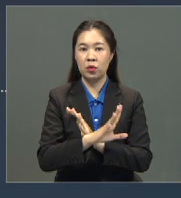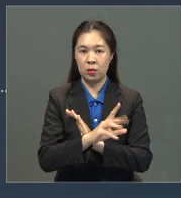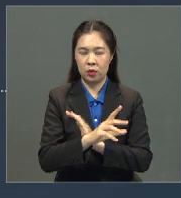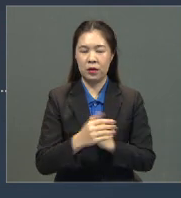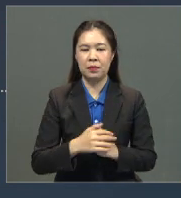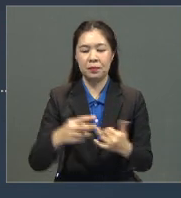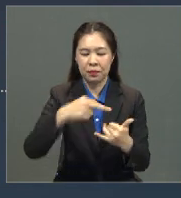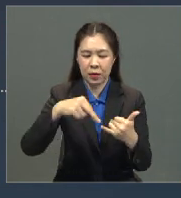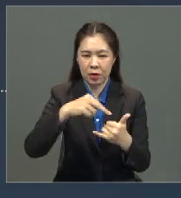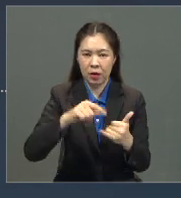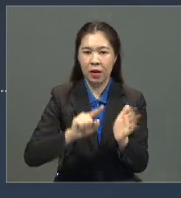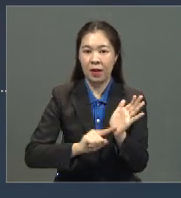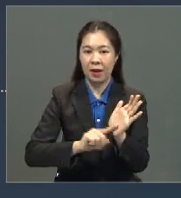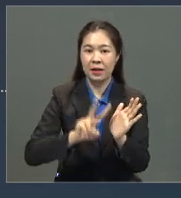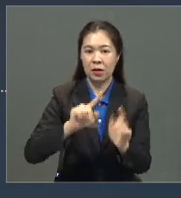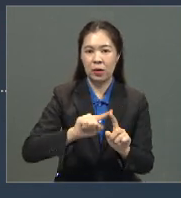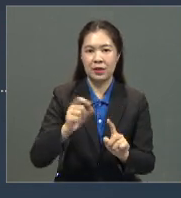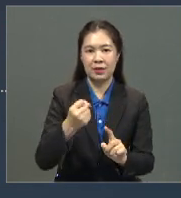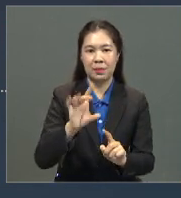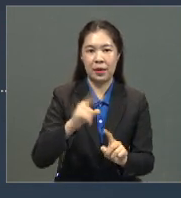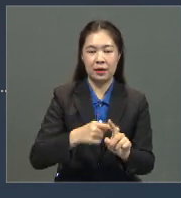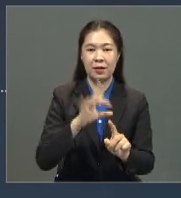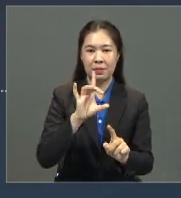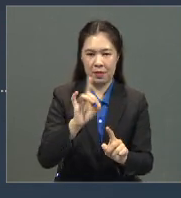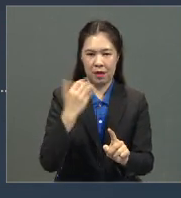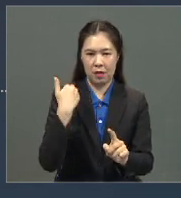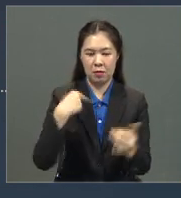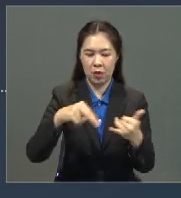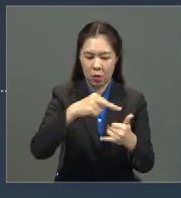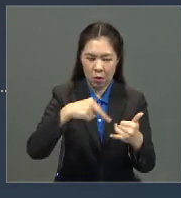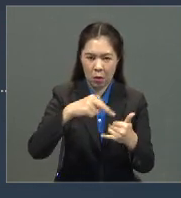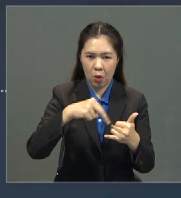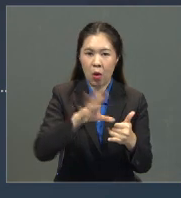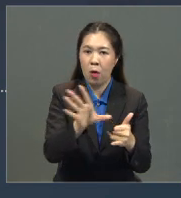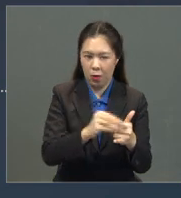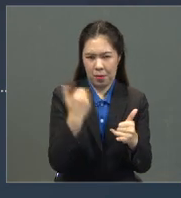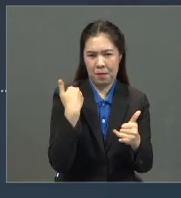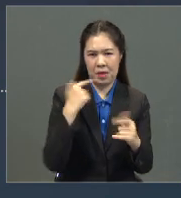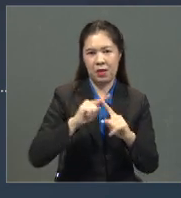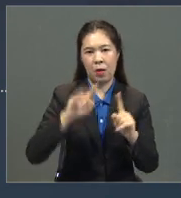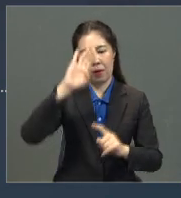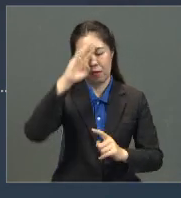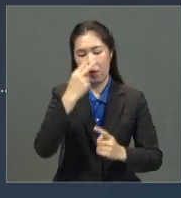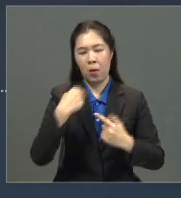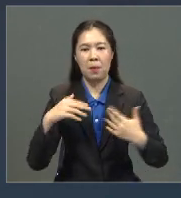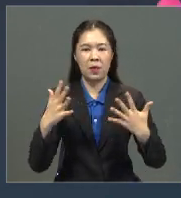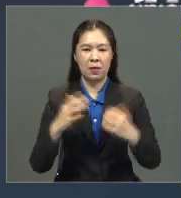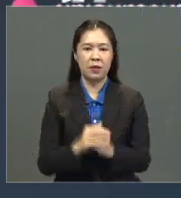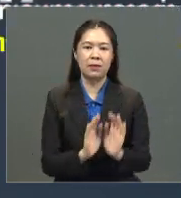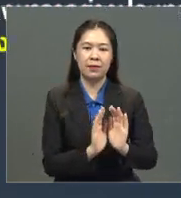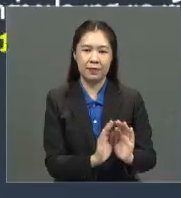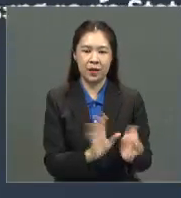ตรวจหาเชื้อครั้งที่ 2เมื่อ 18สิงหาคมเพราะว่ามีเชื้อแต่ไม่มีอาการนะครับรวมผู้ติดเชื้อสะสม